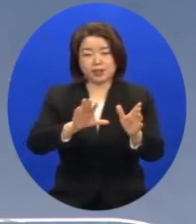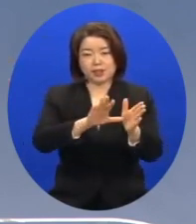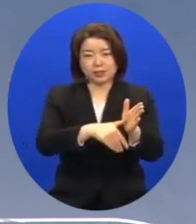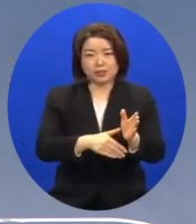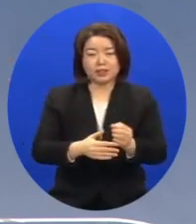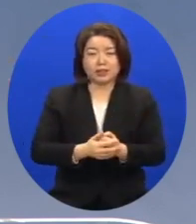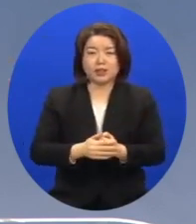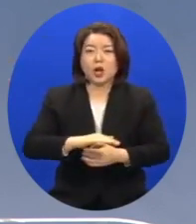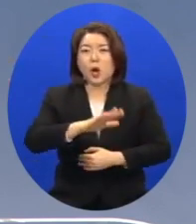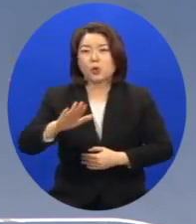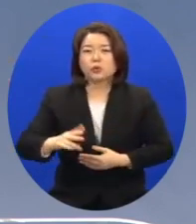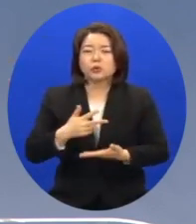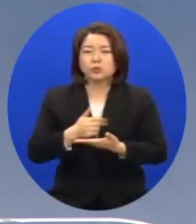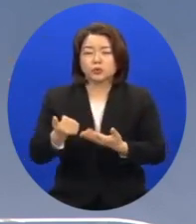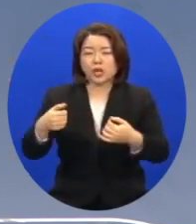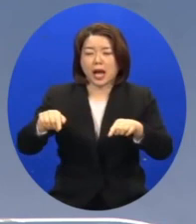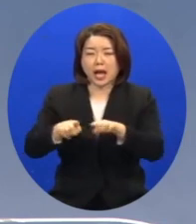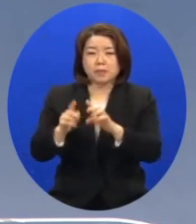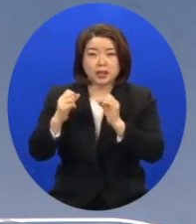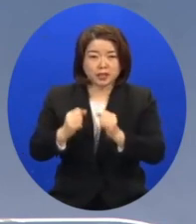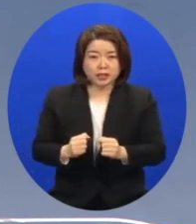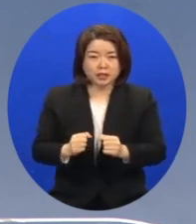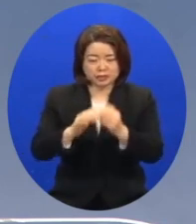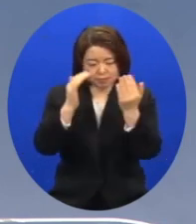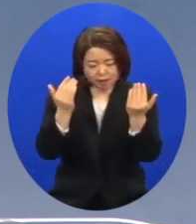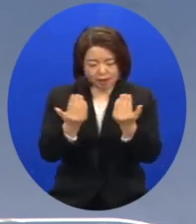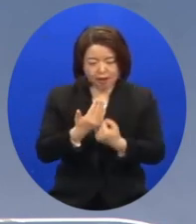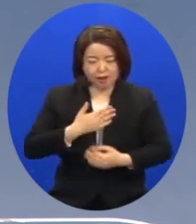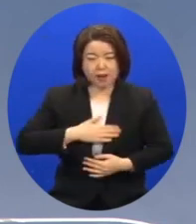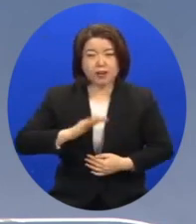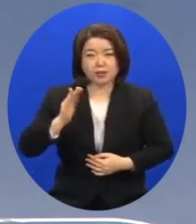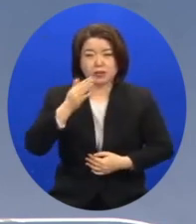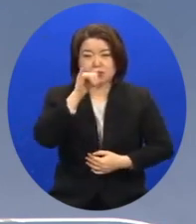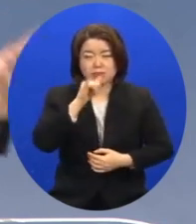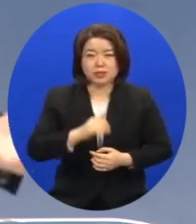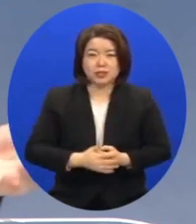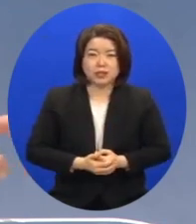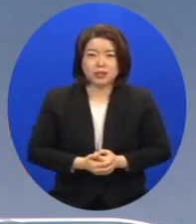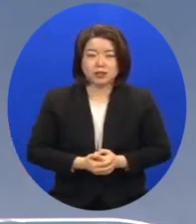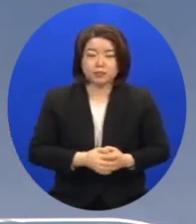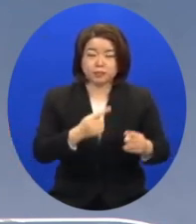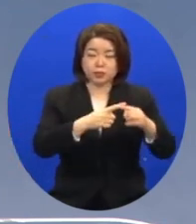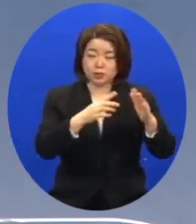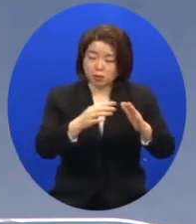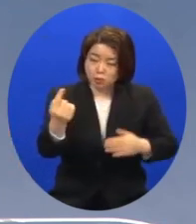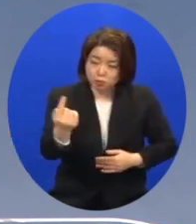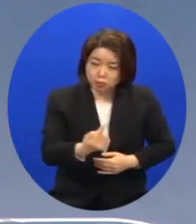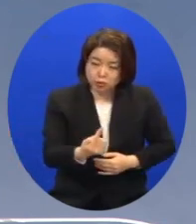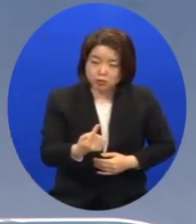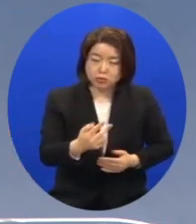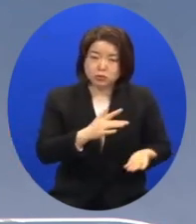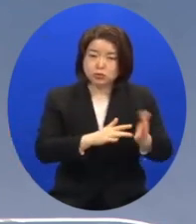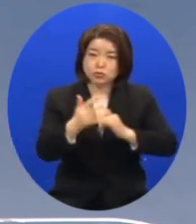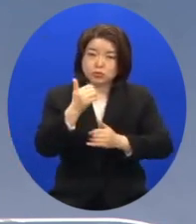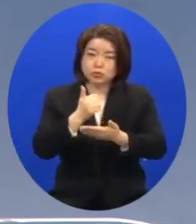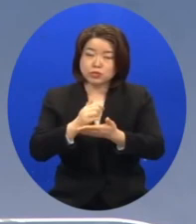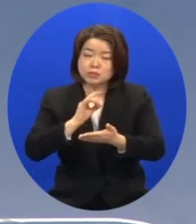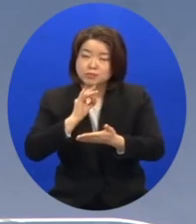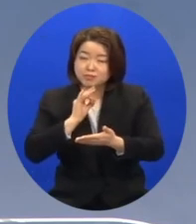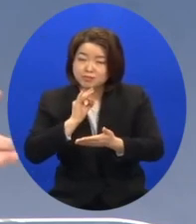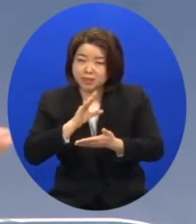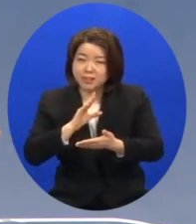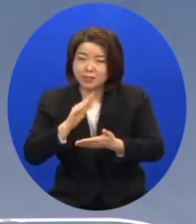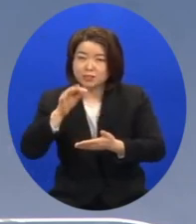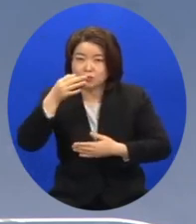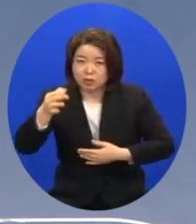우리도 주님이 우리와 함께 쓴 것을 다 알게 돼 있어요 여러분 교회와 산하 예수님이 주님 입니까 여러분